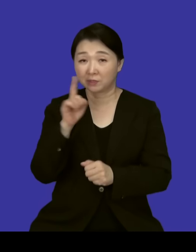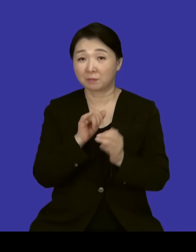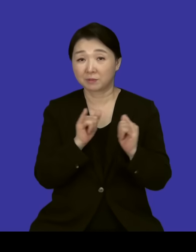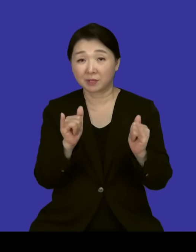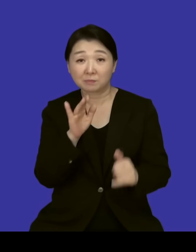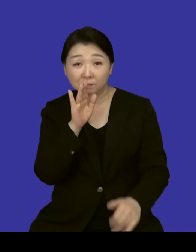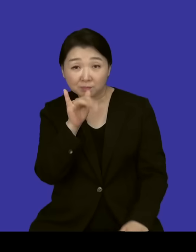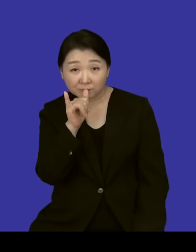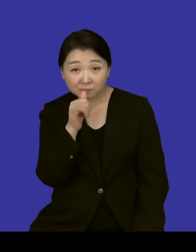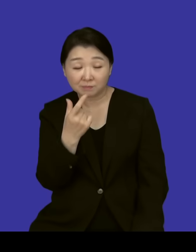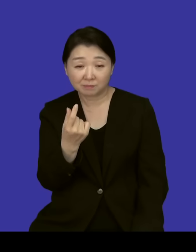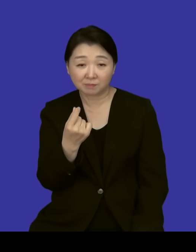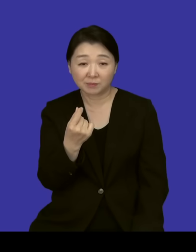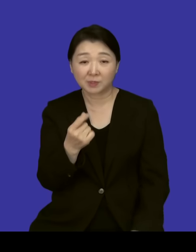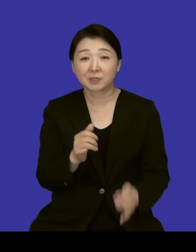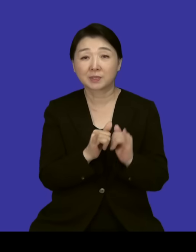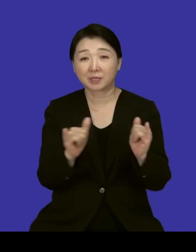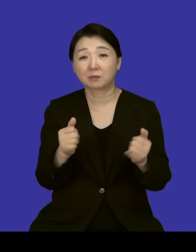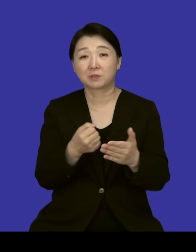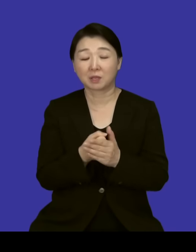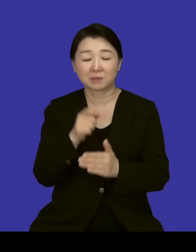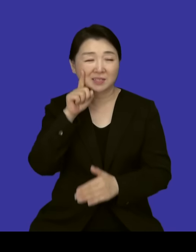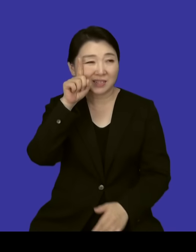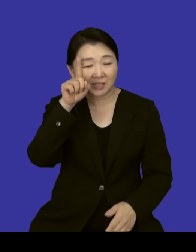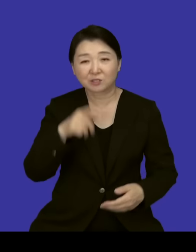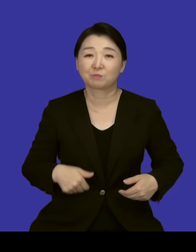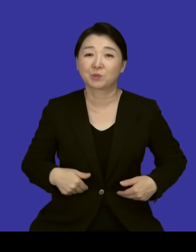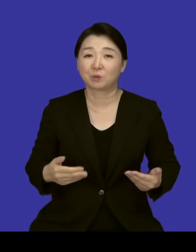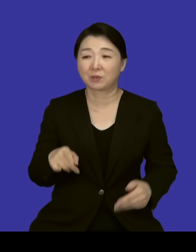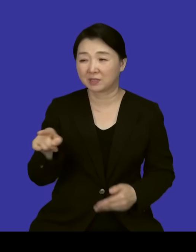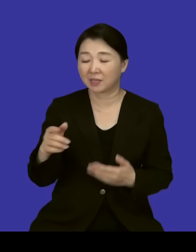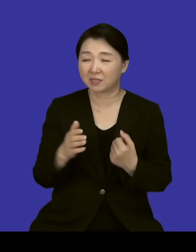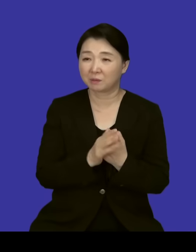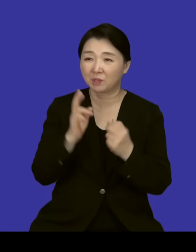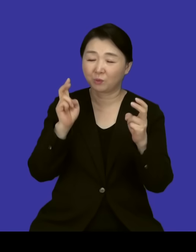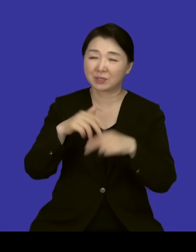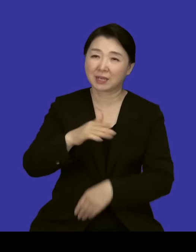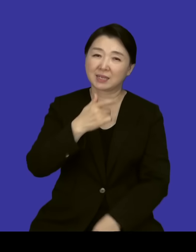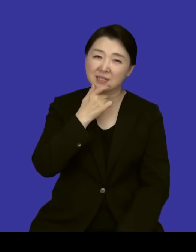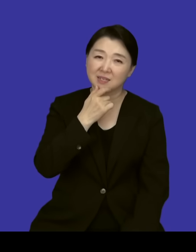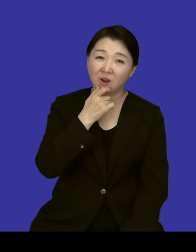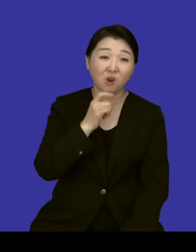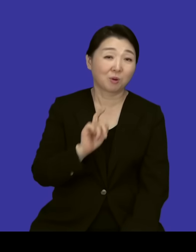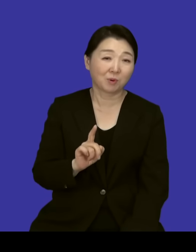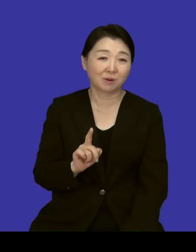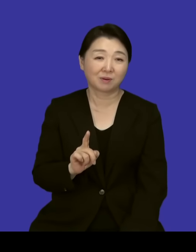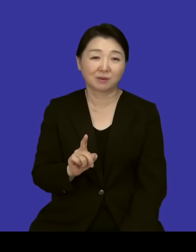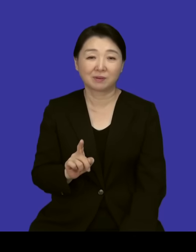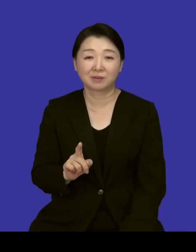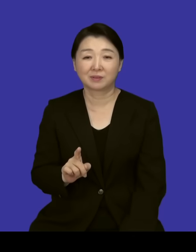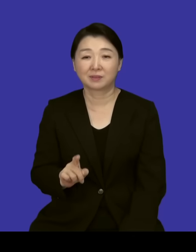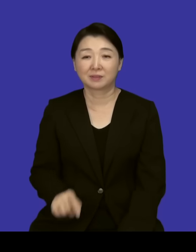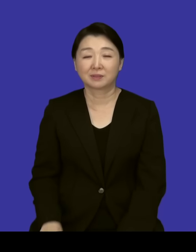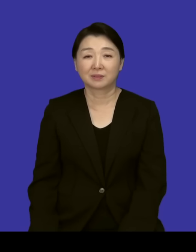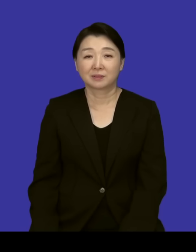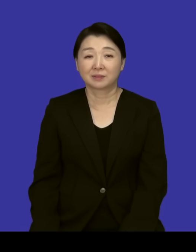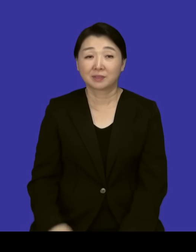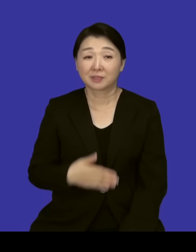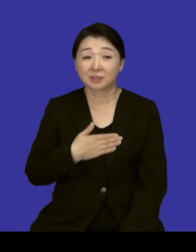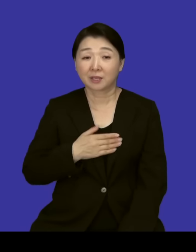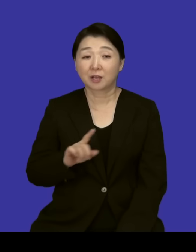사람들이 있잖아요. 네. 네. 그런 사람들로 인해서 막 스트레스 받고 나 쟤 때문에 회사 가기 싫어 막 이런 거. 그렇게